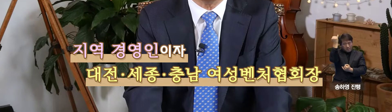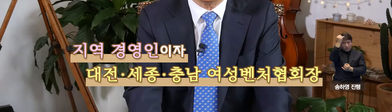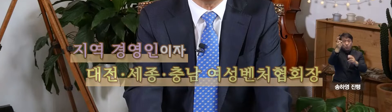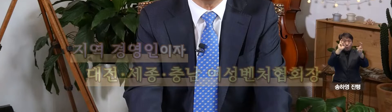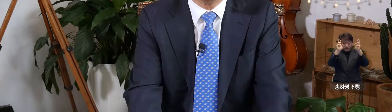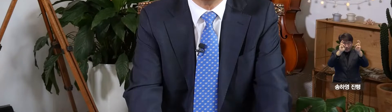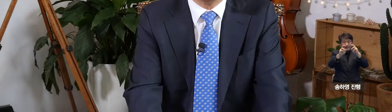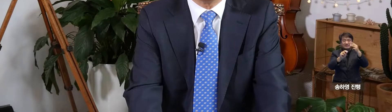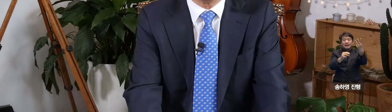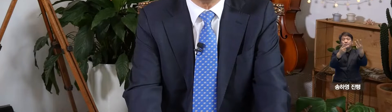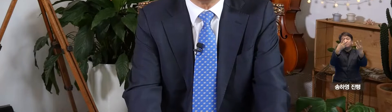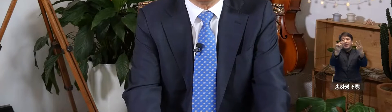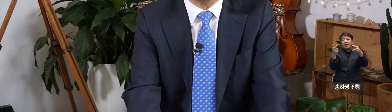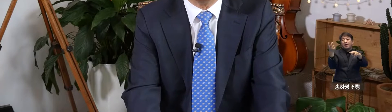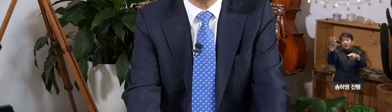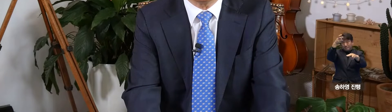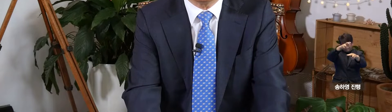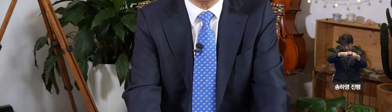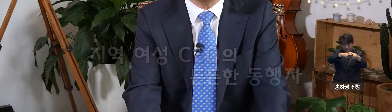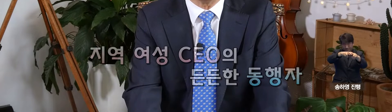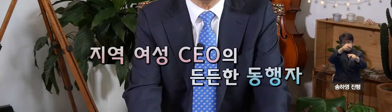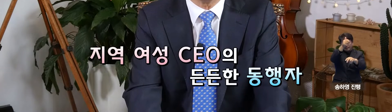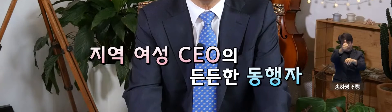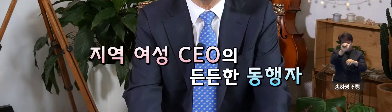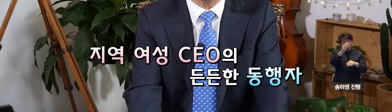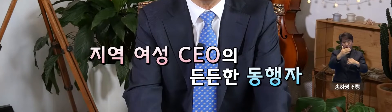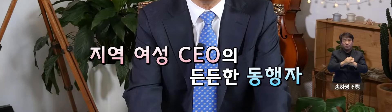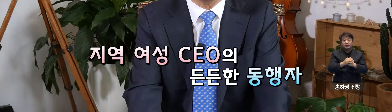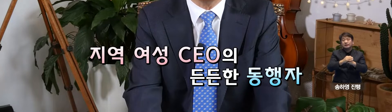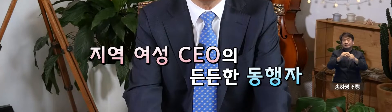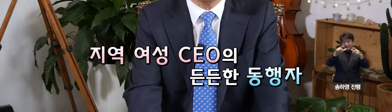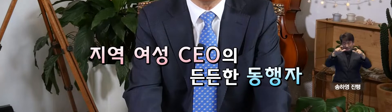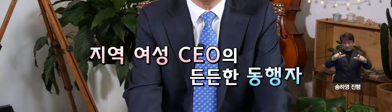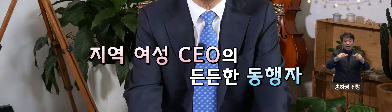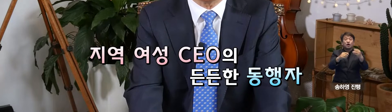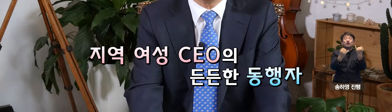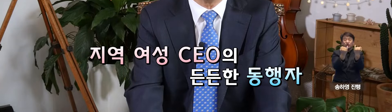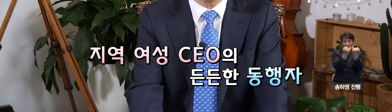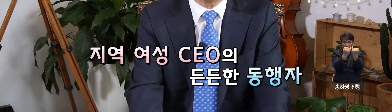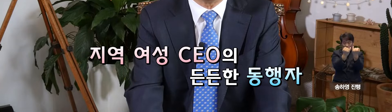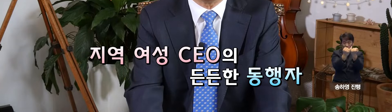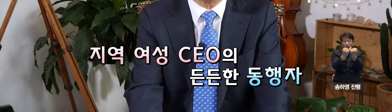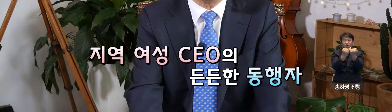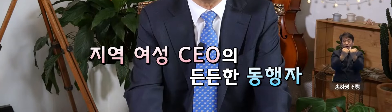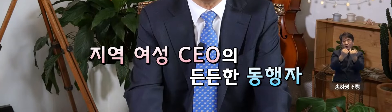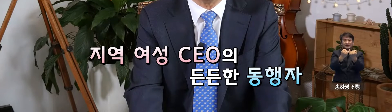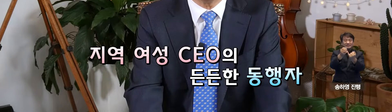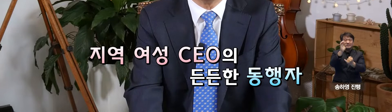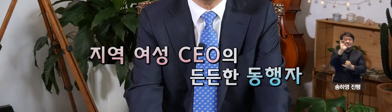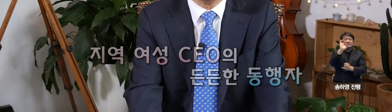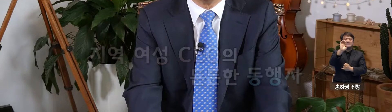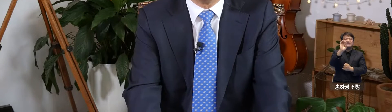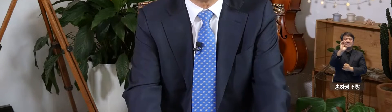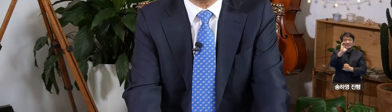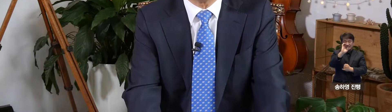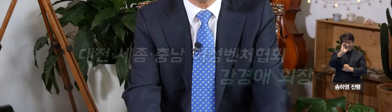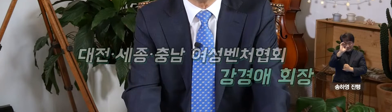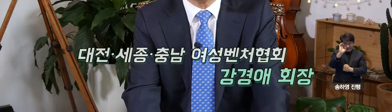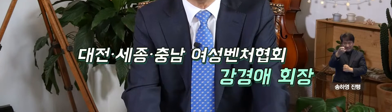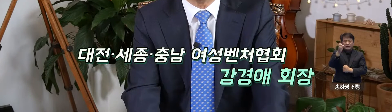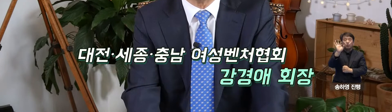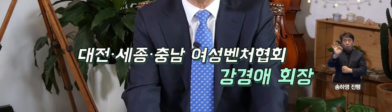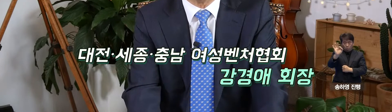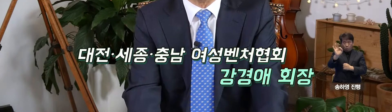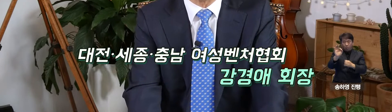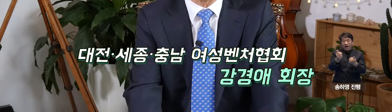회장으로 취임하여 지역의 여성 CEO들의 든든한 동행자 역할을 하고 계신